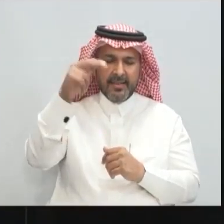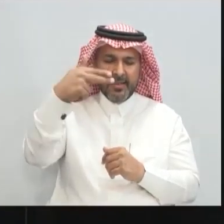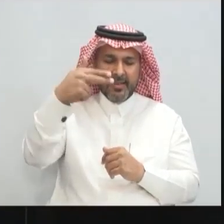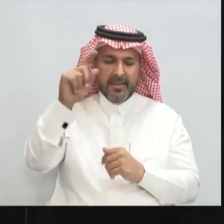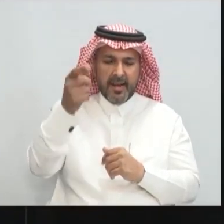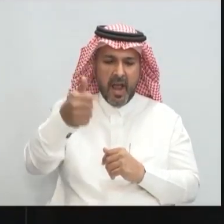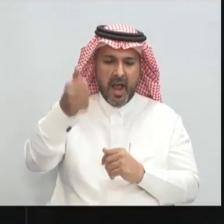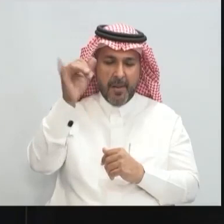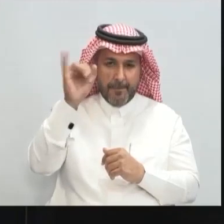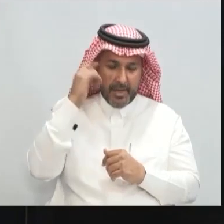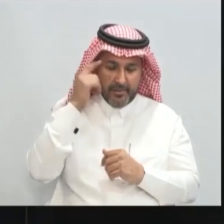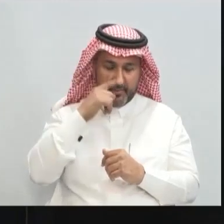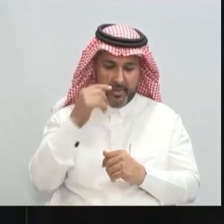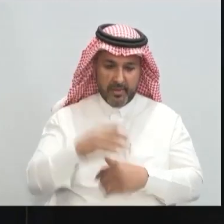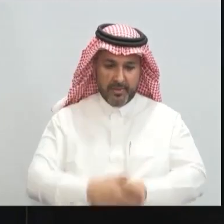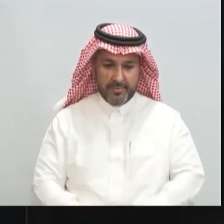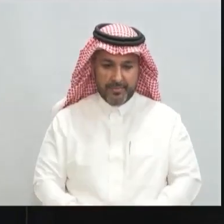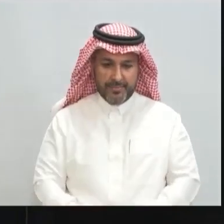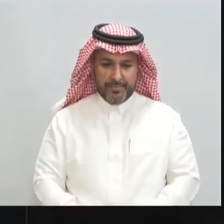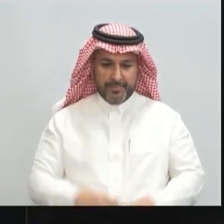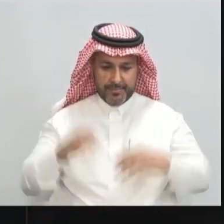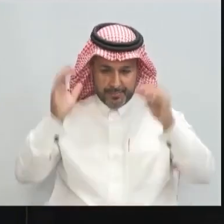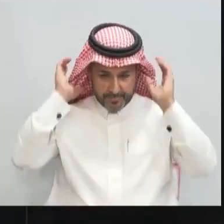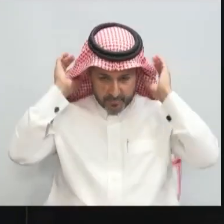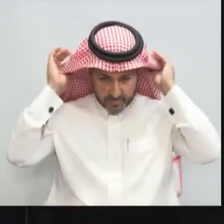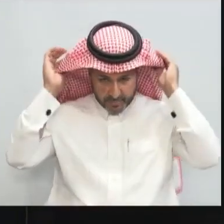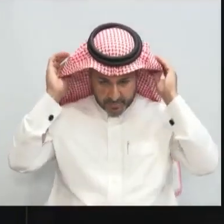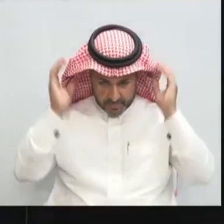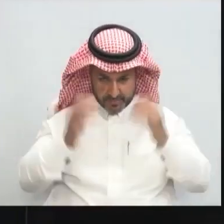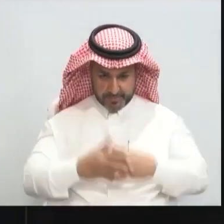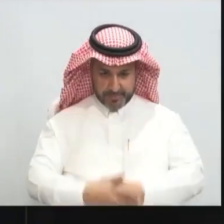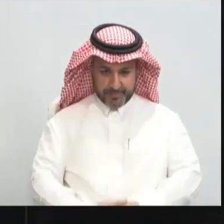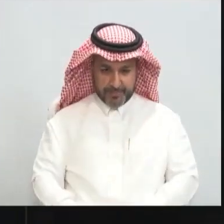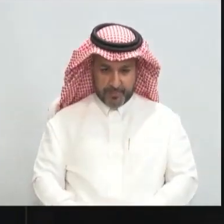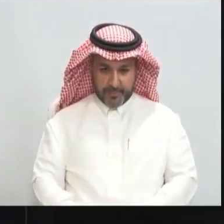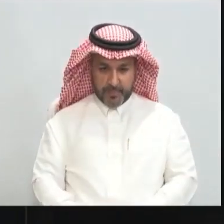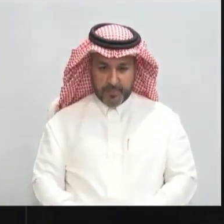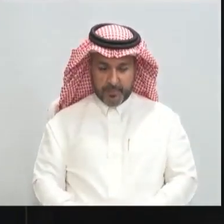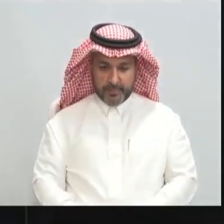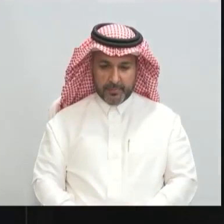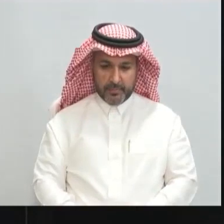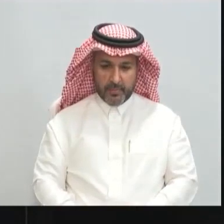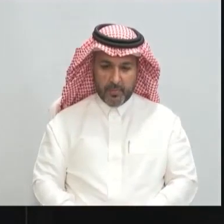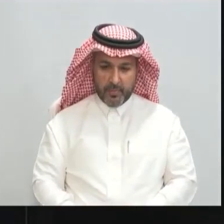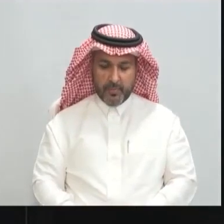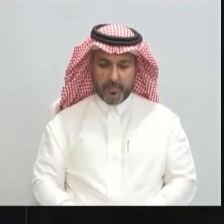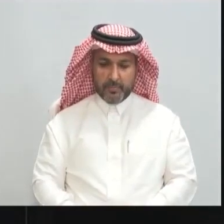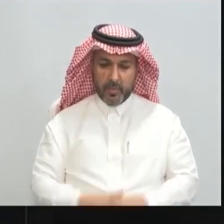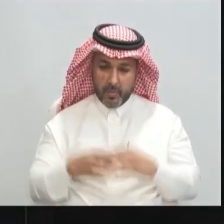بمزايا جديده لذلك الموظف لابد ان يكون على اطلاع بهذه التطبيقات